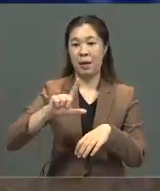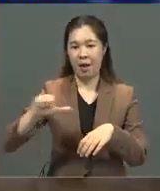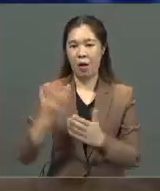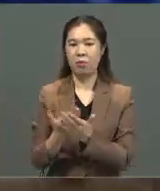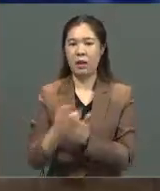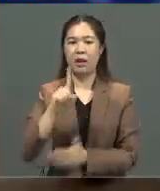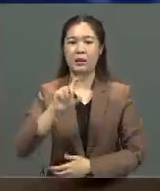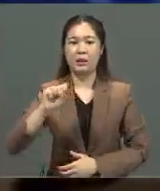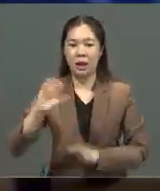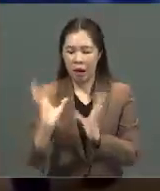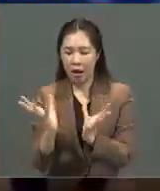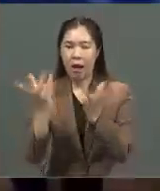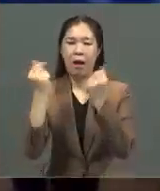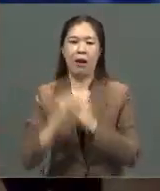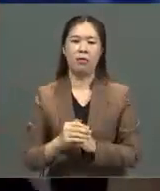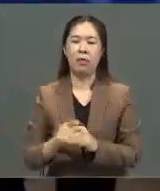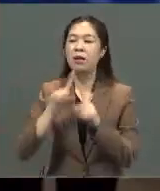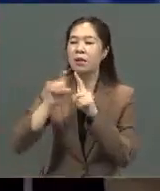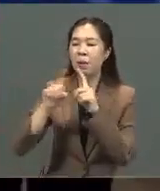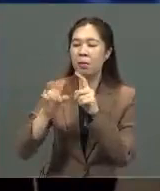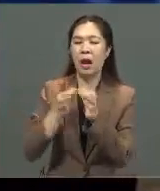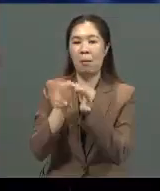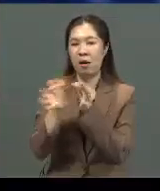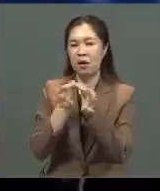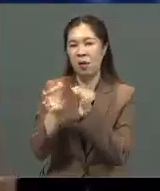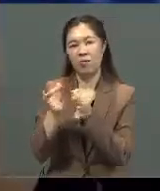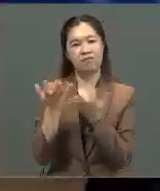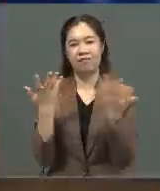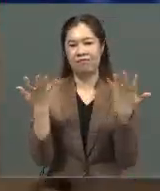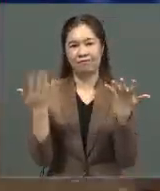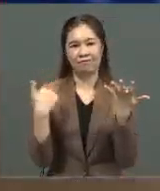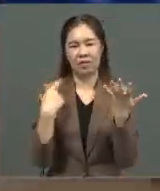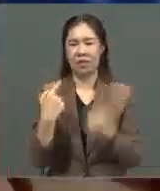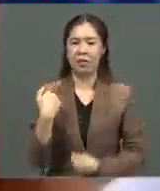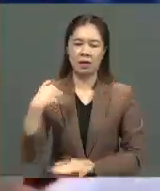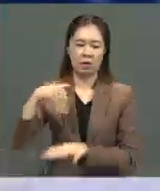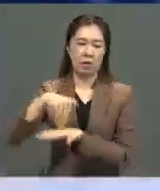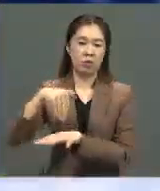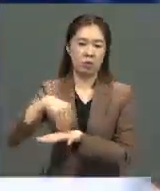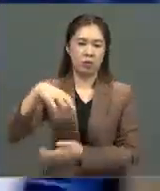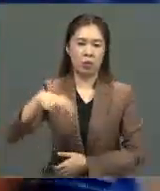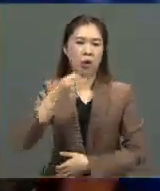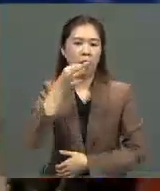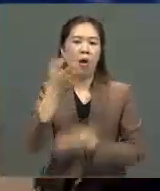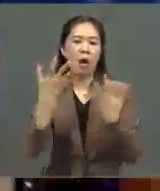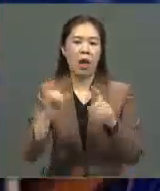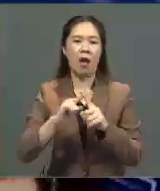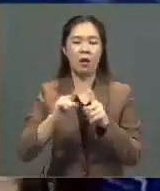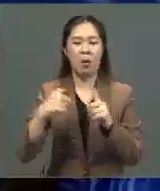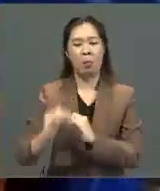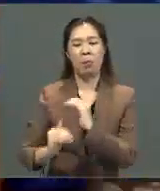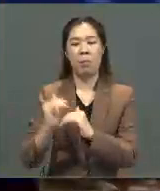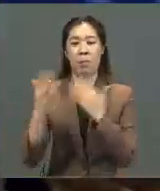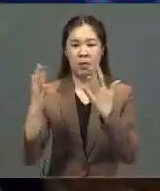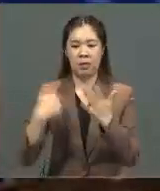วมแสนบาทแต่ผู้ใหญ่บ้านชี้แจงไม่ได้นะครับว่าเงินนั้นหายไปไหนแม้จะร้องเรียนไปยังศูนย์ดำรงธรรมแล้วแต่ก็ไม่คืบหน้าจึงได้ร่วมล